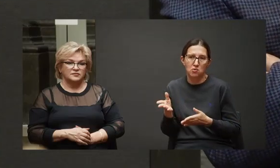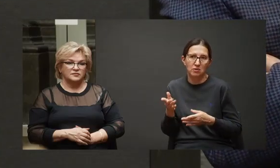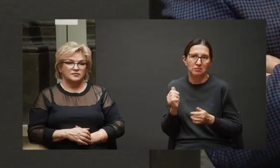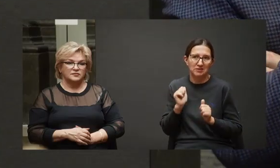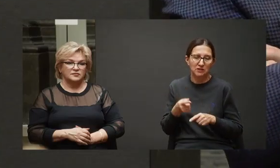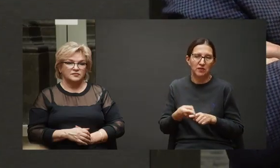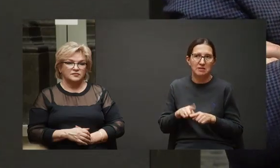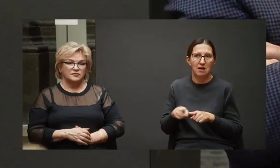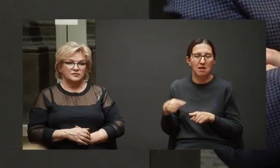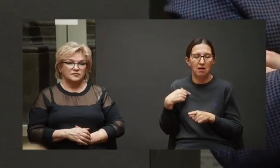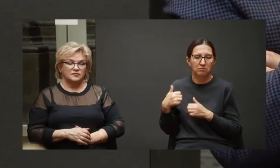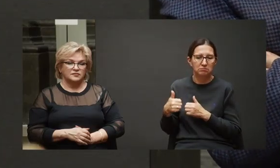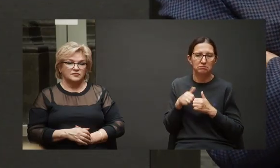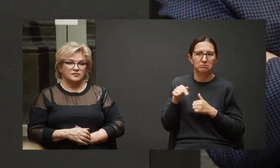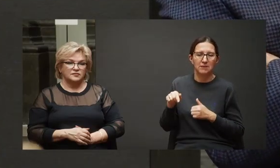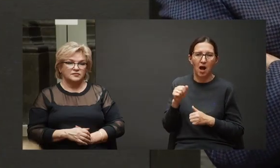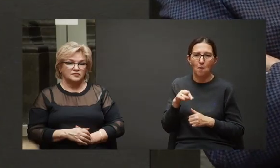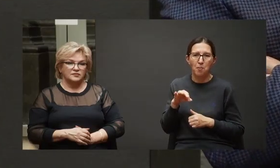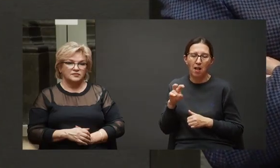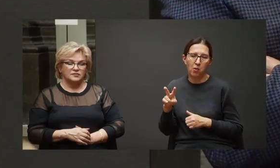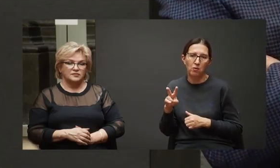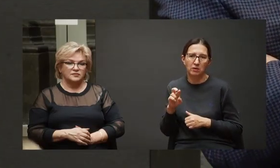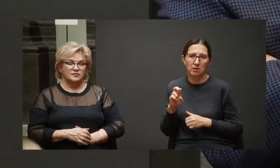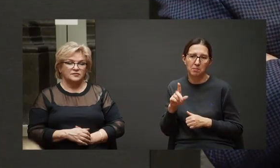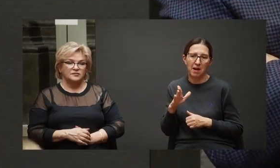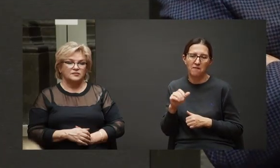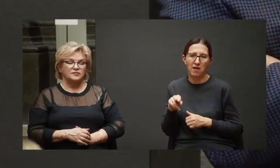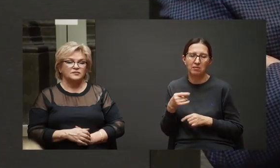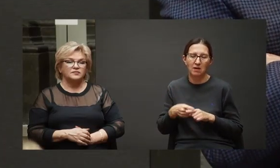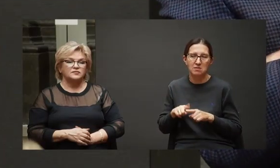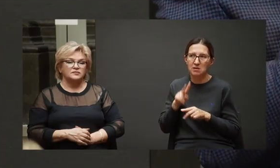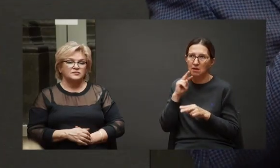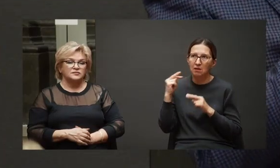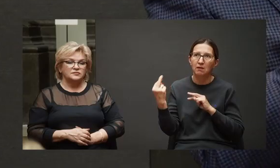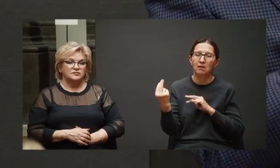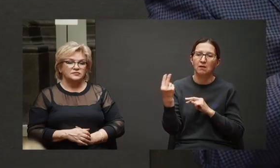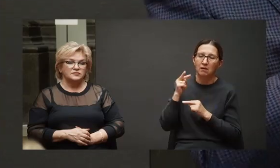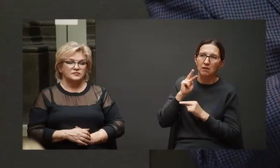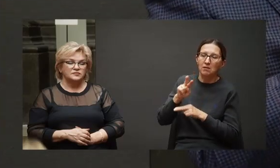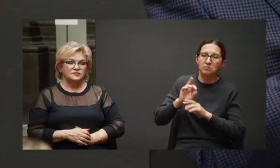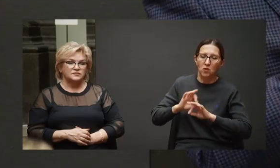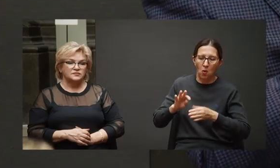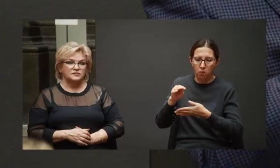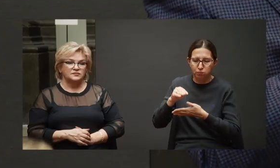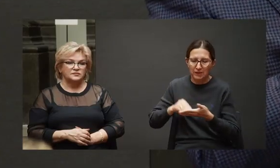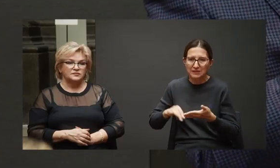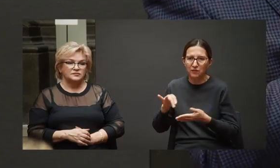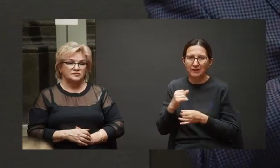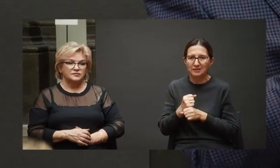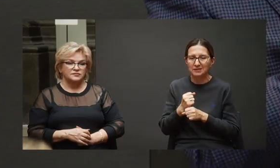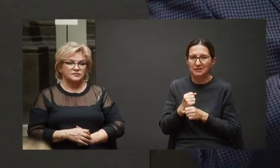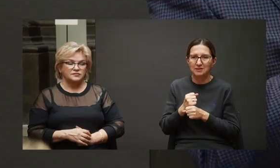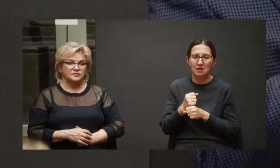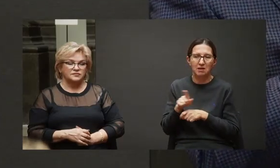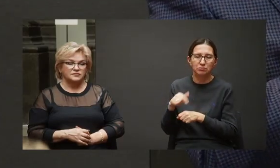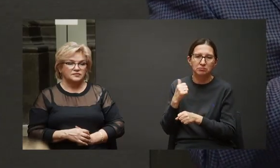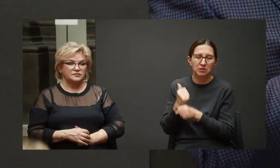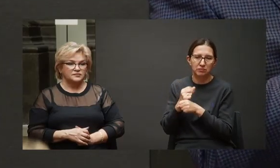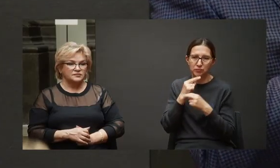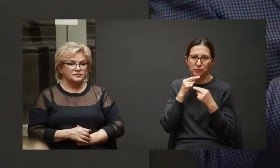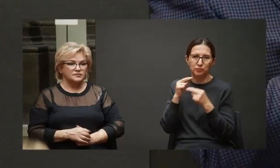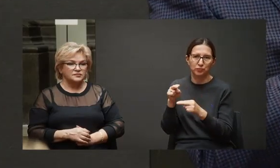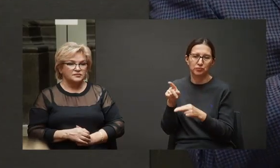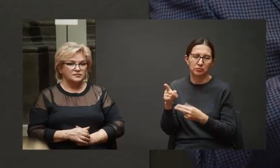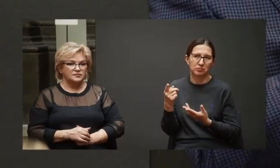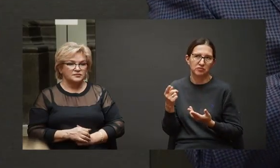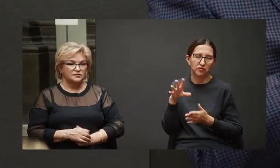бельведерского Аполлона, молился на него, смотрел его со всех сторон, описывал и сделал его центральным в целой